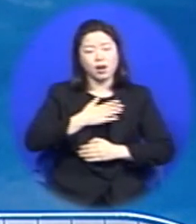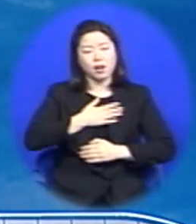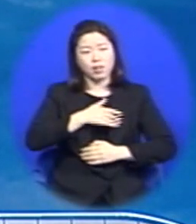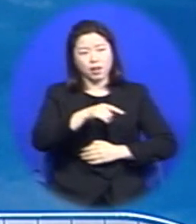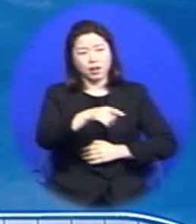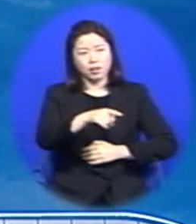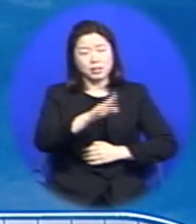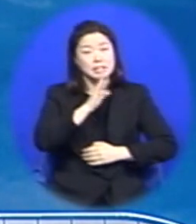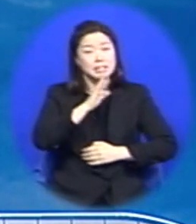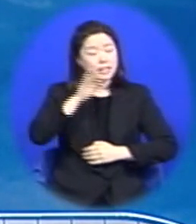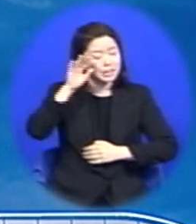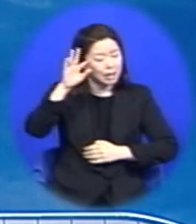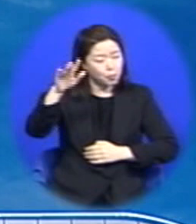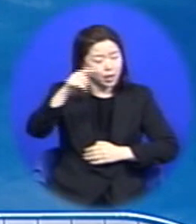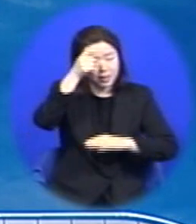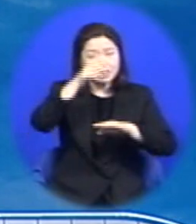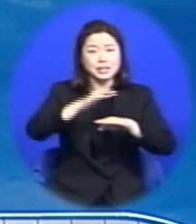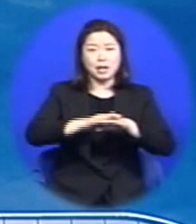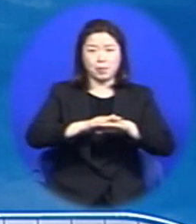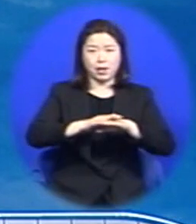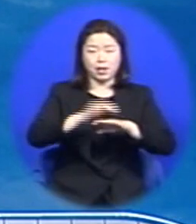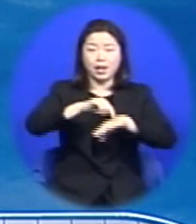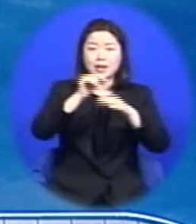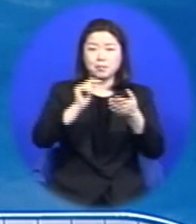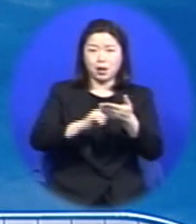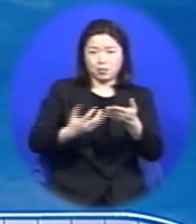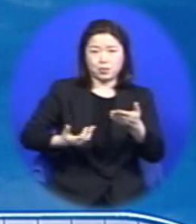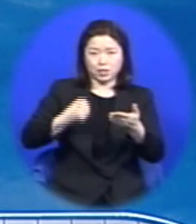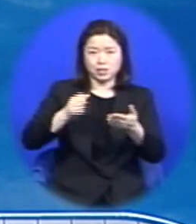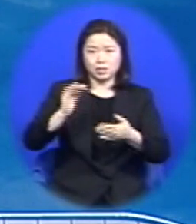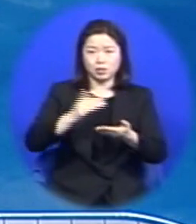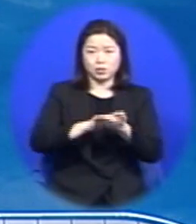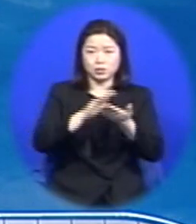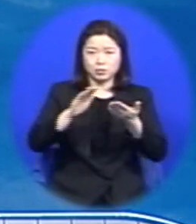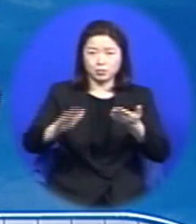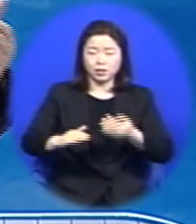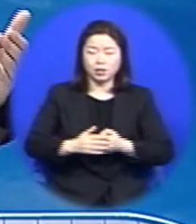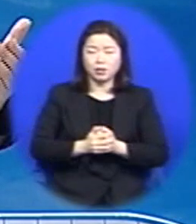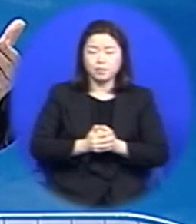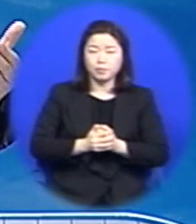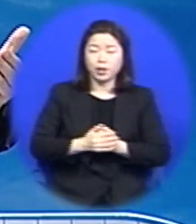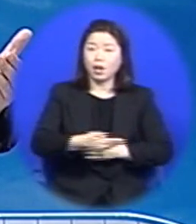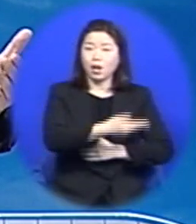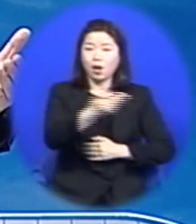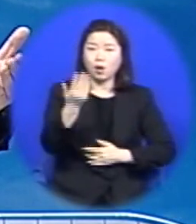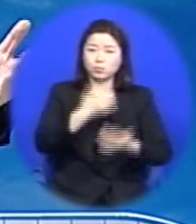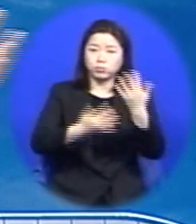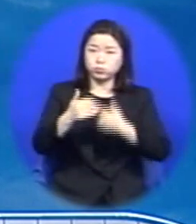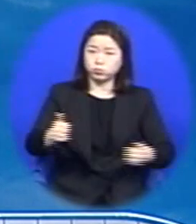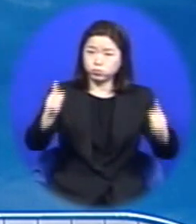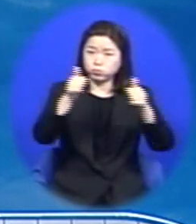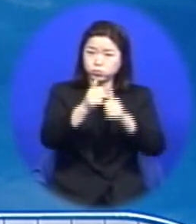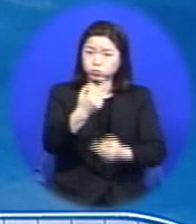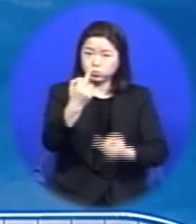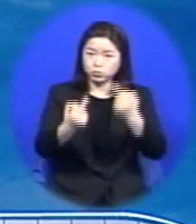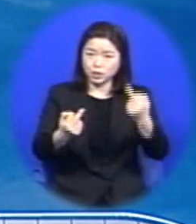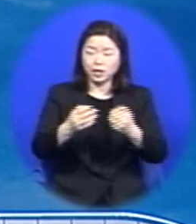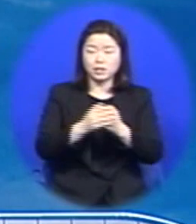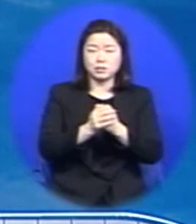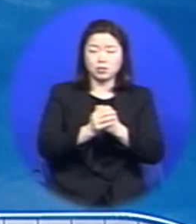사모하는 그 예배구나. 그런 마음이 든 겁니다. 여러분, 갈멜산에서